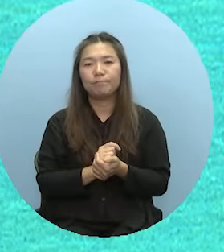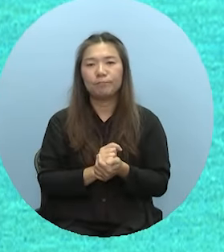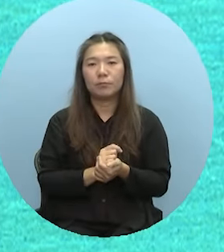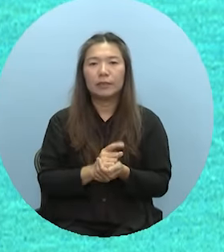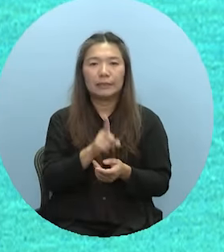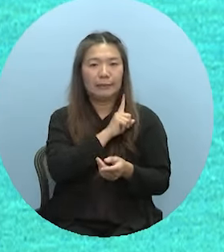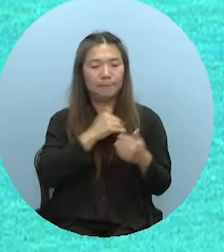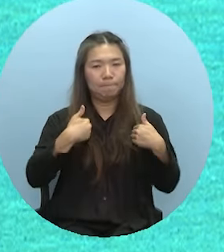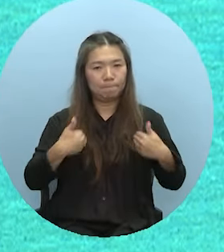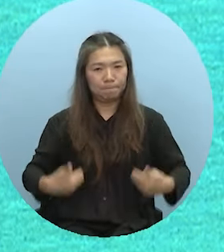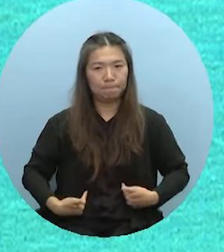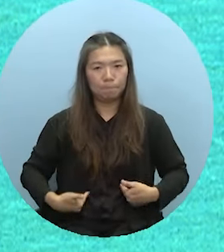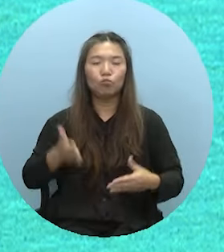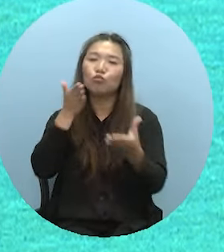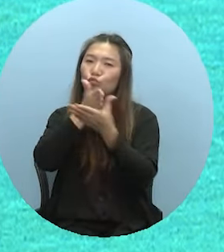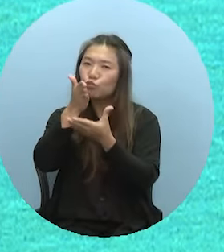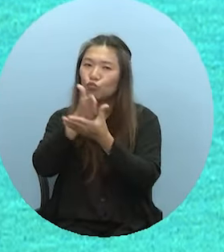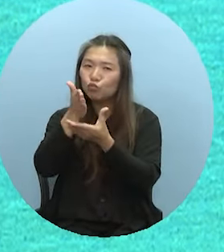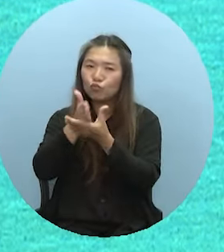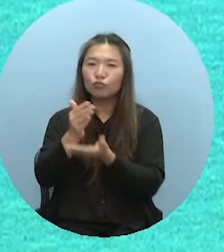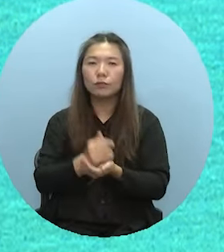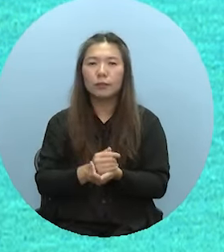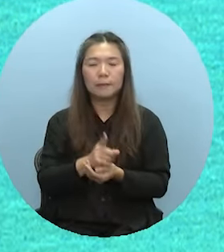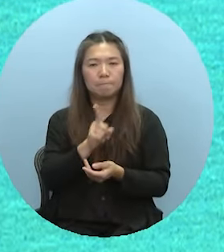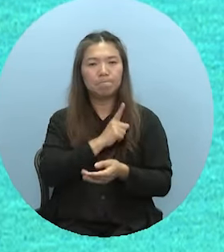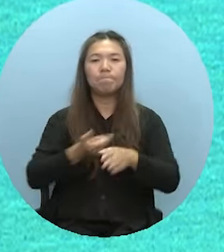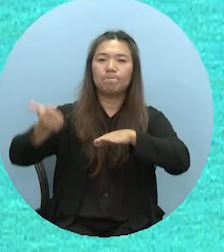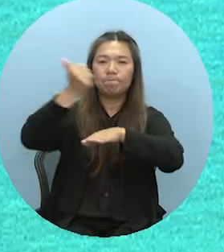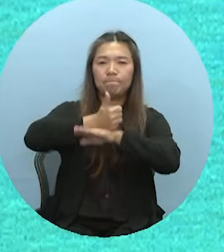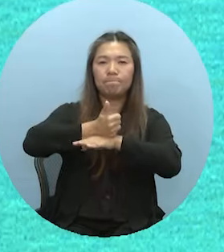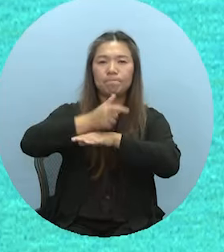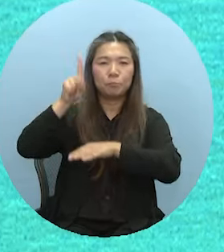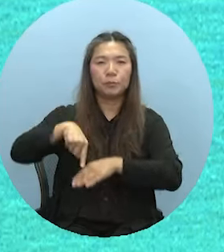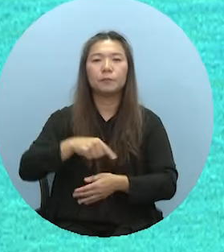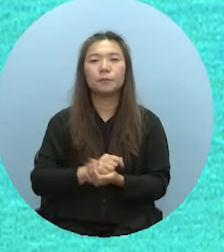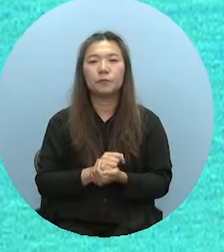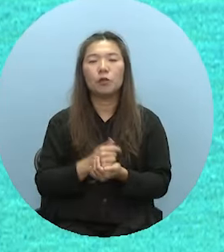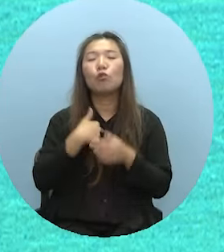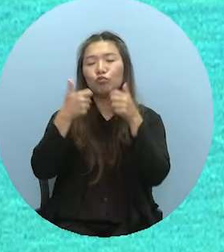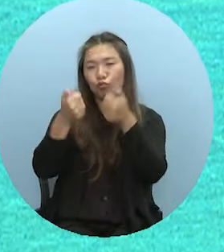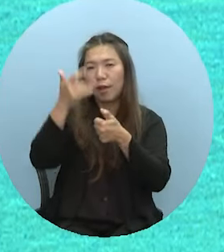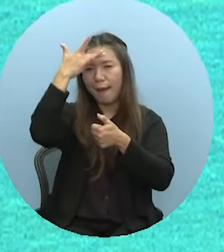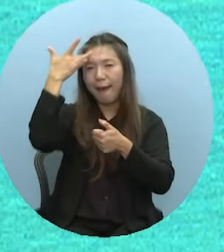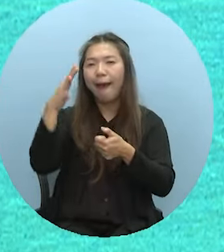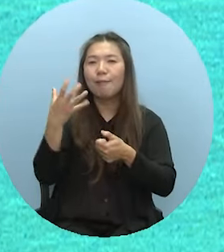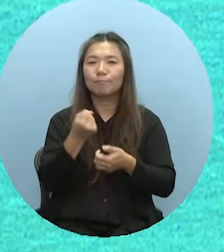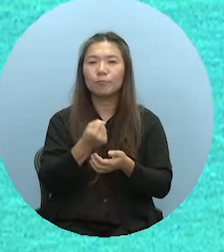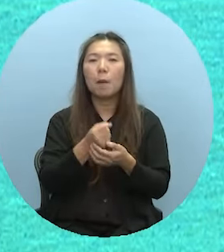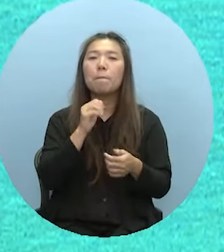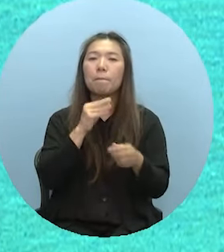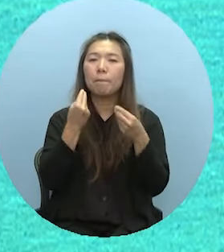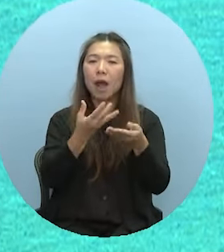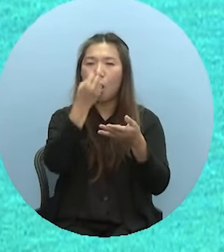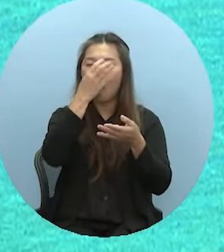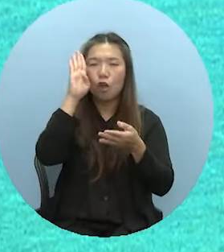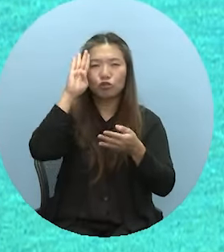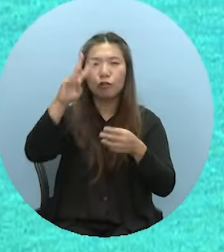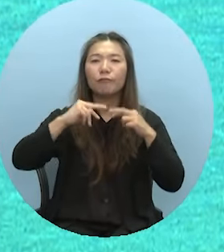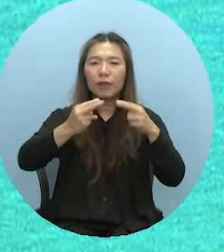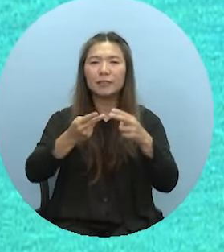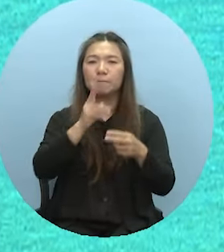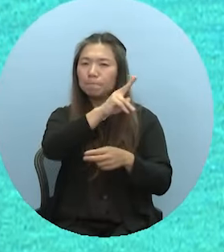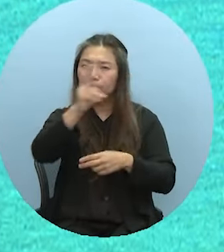須自身主動作為，坐言起行。我感謝夏主任為香港的未來發展